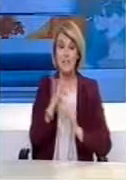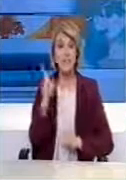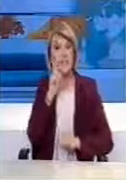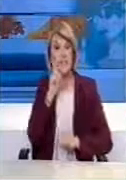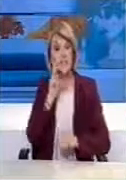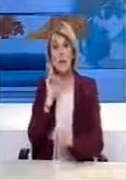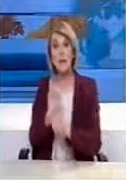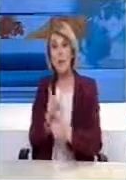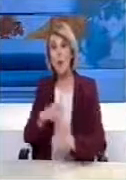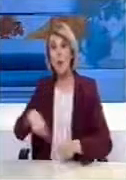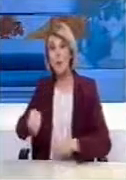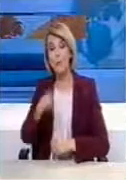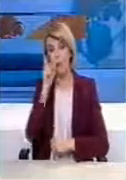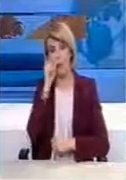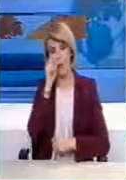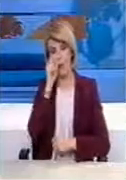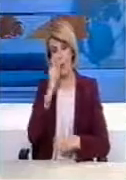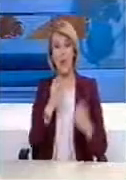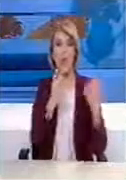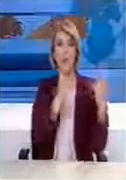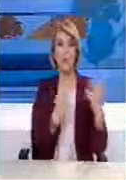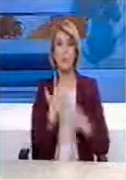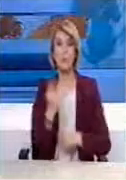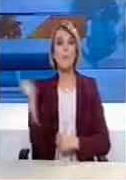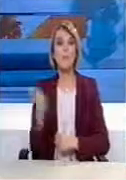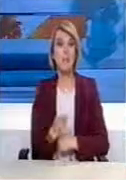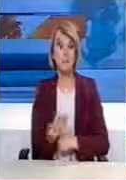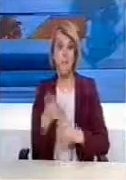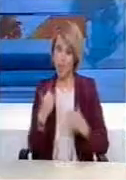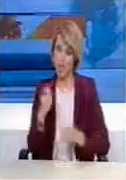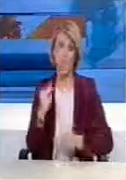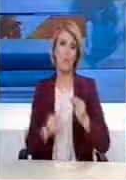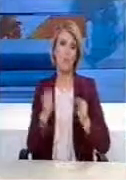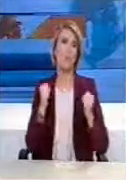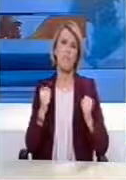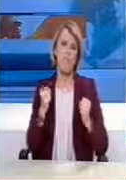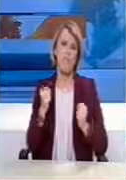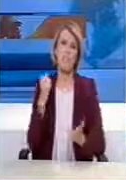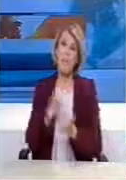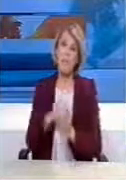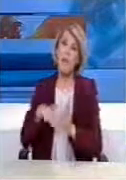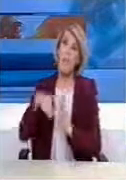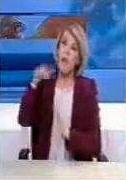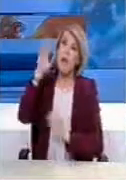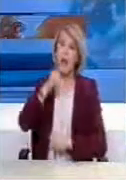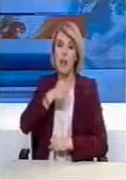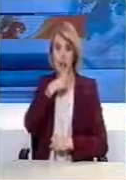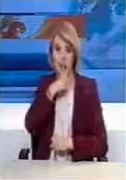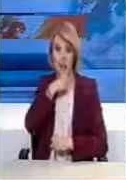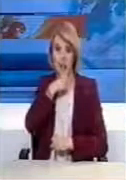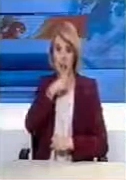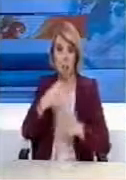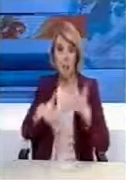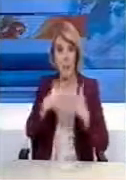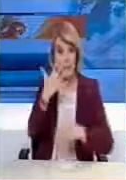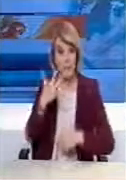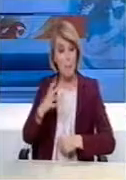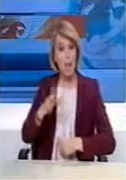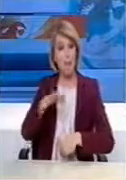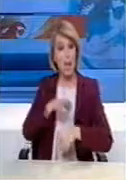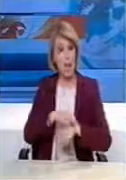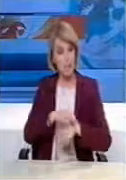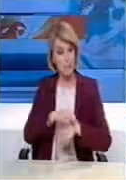οι υπόλοιποι άνδρες. Το 75% έχει υποκείμενο νόσημα ή είναι ηλικιωμένοι 70 ετών και άνω. 15 ασθενείς έχουν εξέλθει